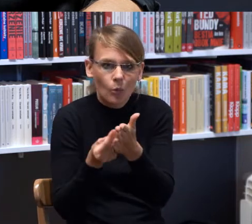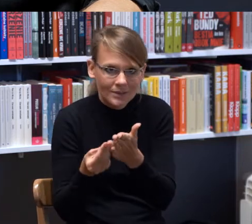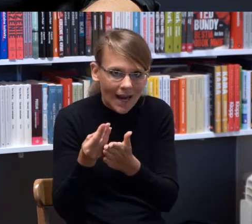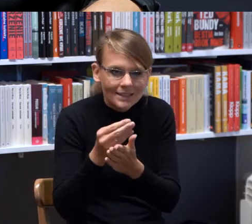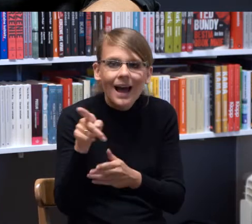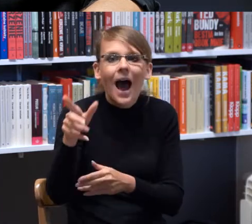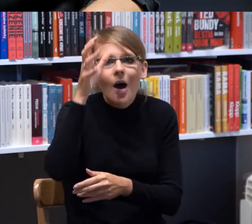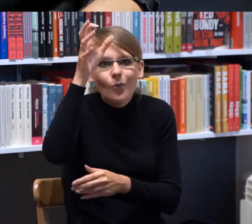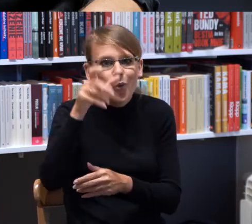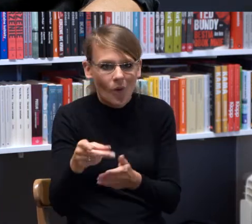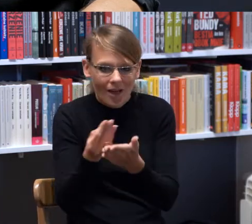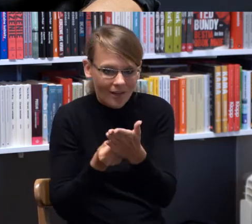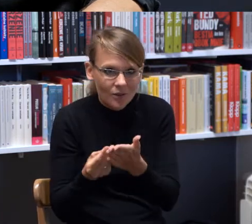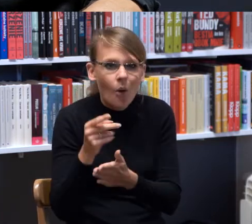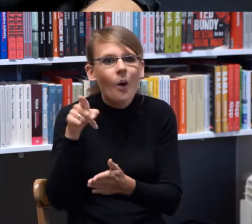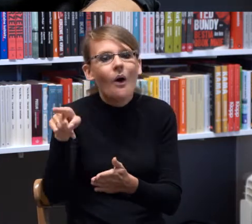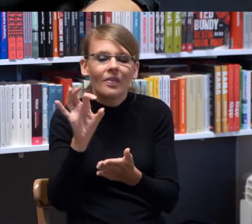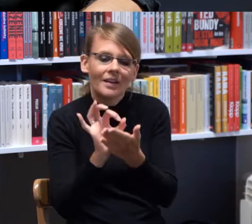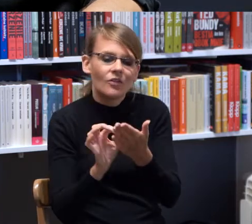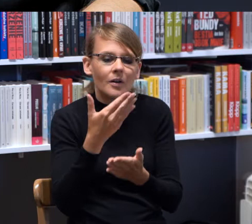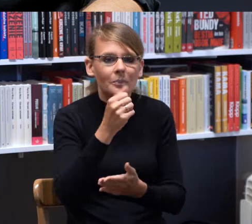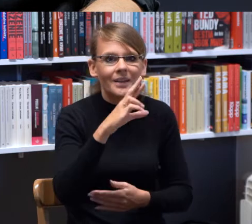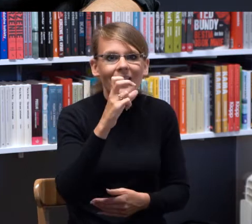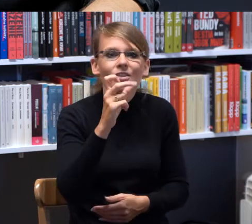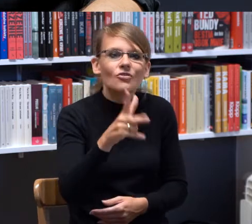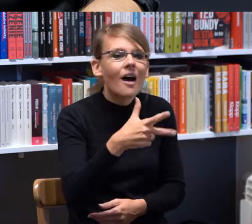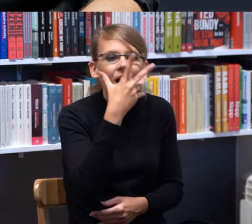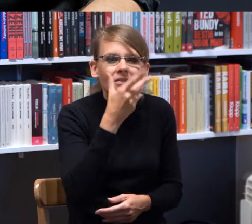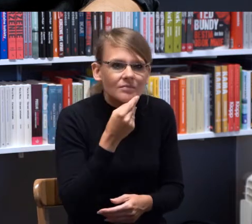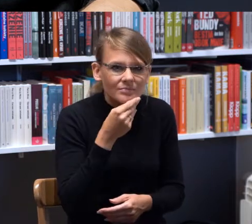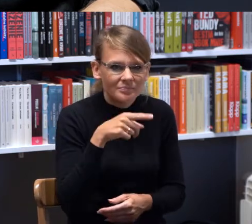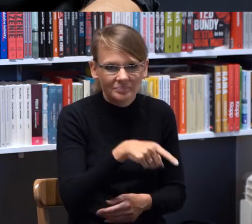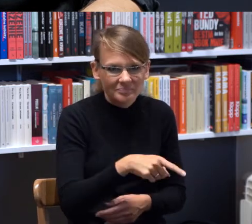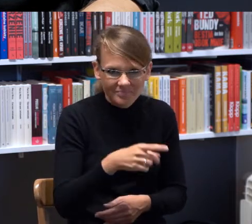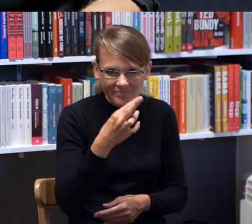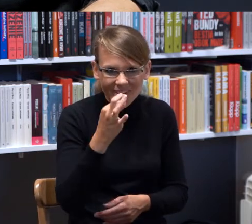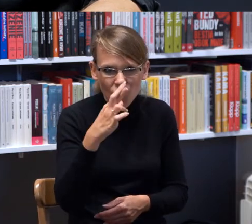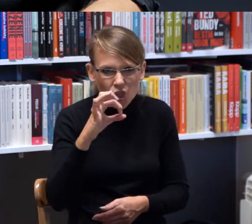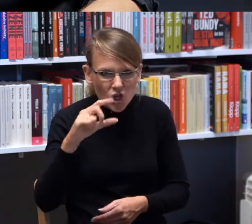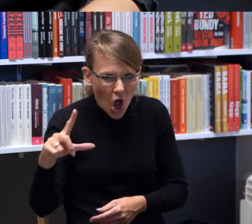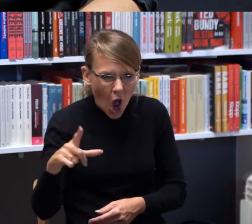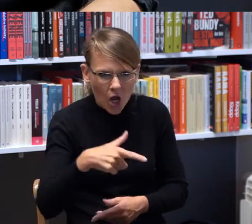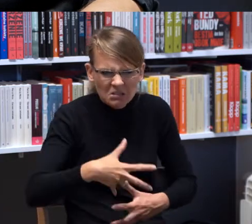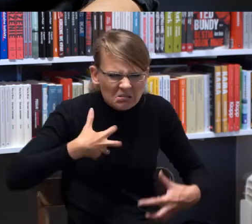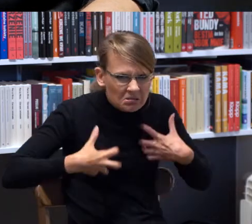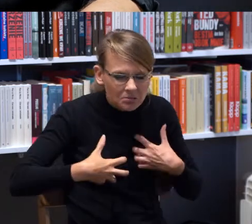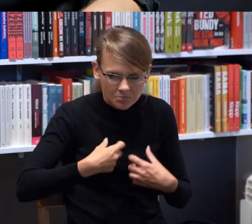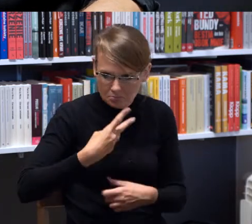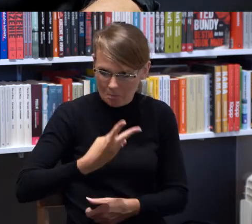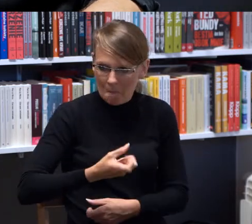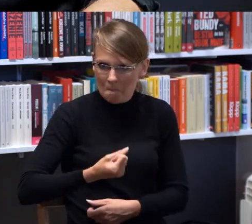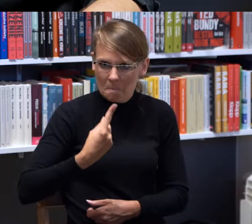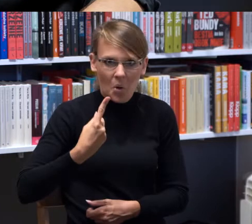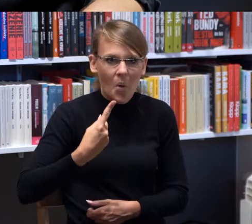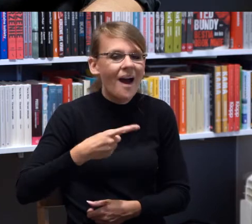ilustracji narysowała Mireczka jako takiego, słuchajcie, rozwścieczonego trolla. To było po prostu niebywałe dla mnie. I w